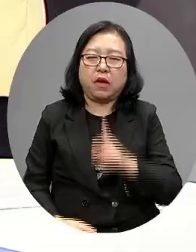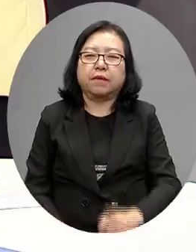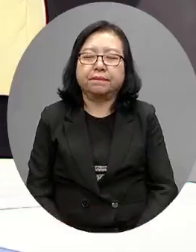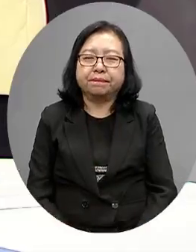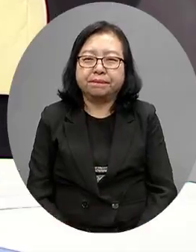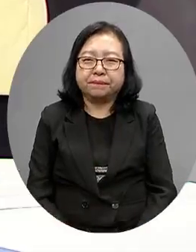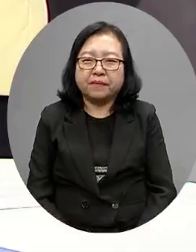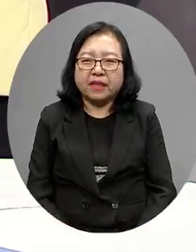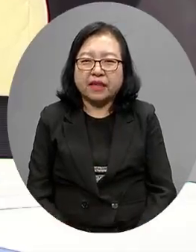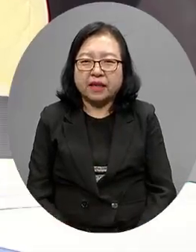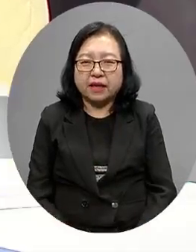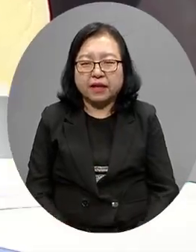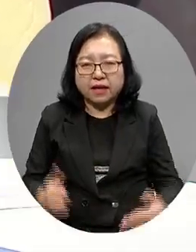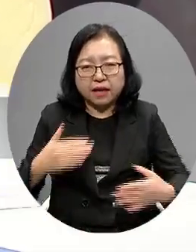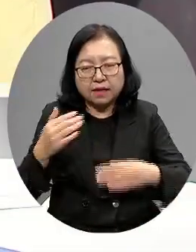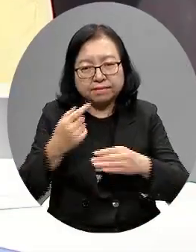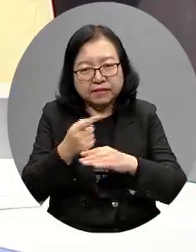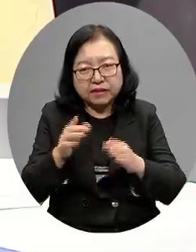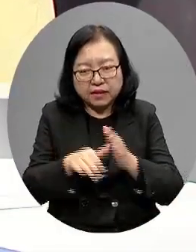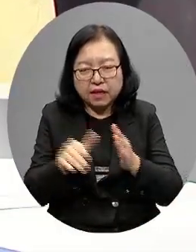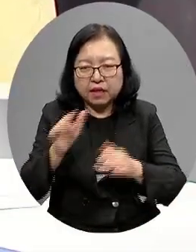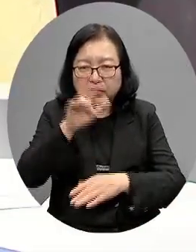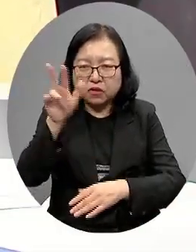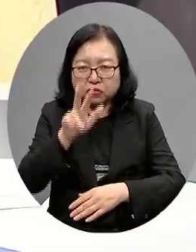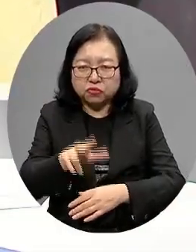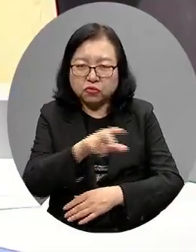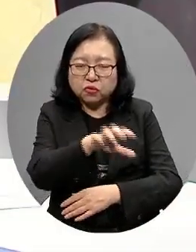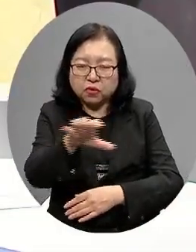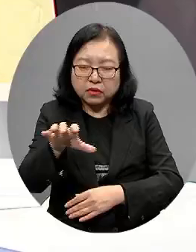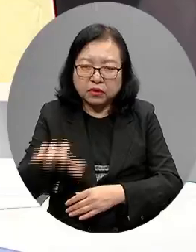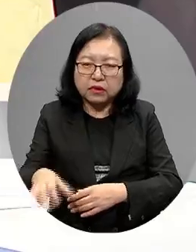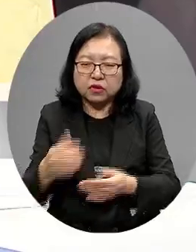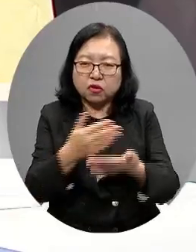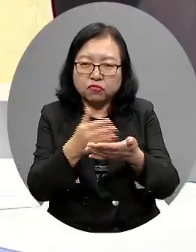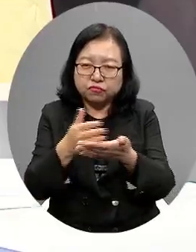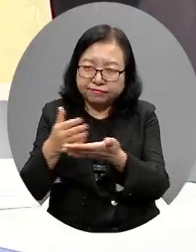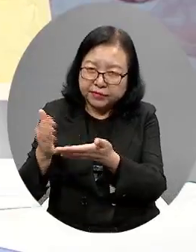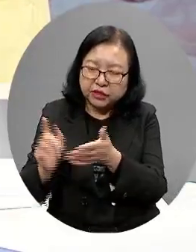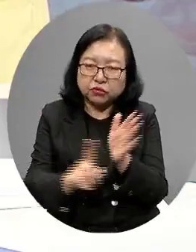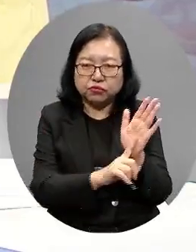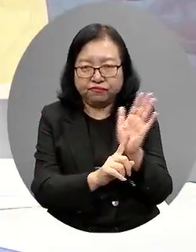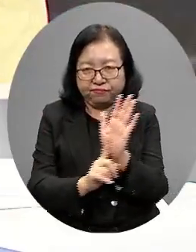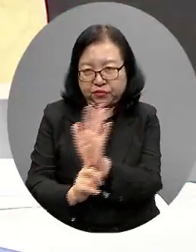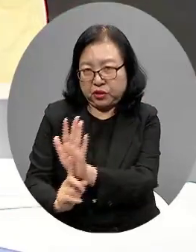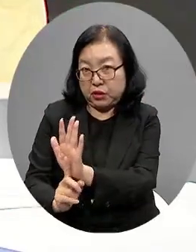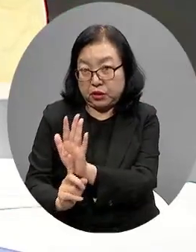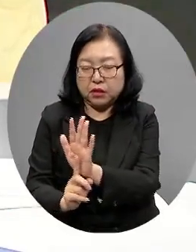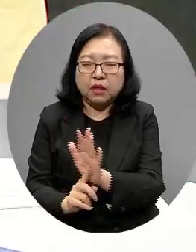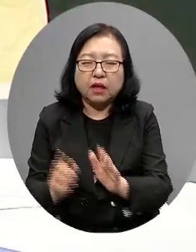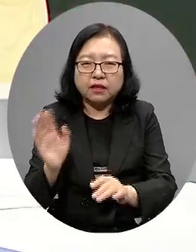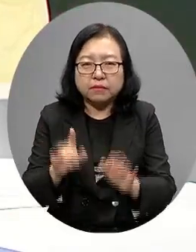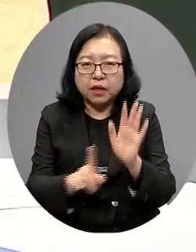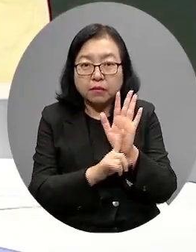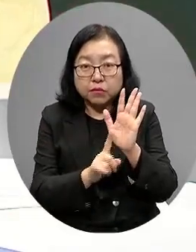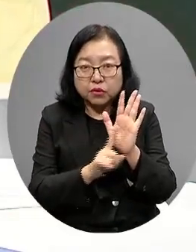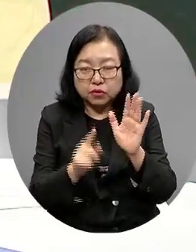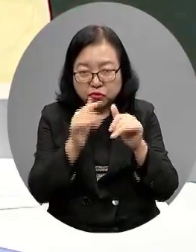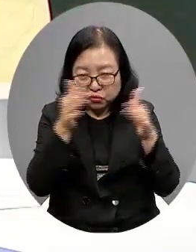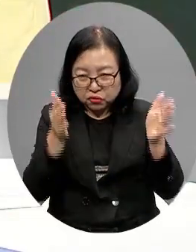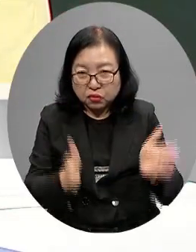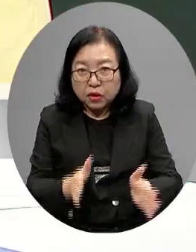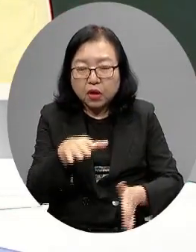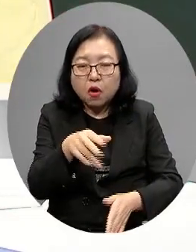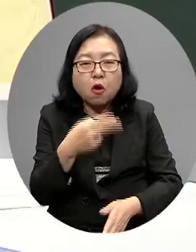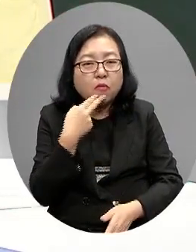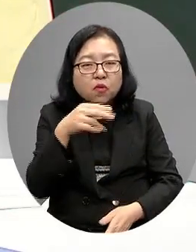밝혔습니다 가을을 맞아 전국 곳곳에서 대규모 미술전시가 열리고 있지만 미술관이 없는 지역에서는 이런